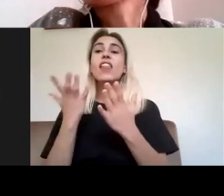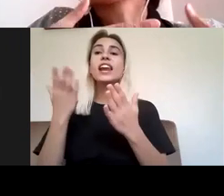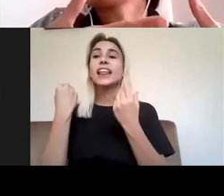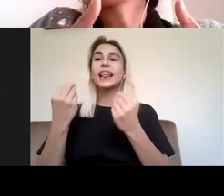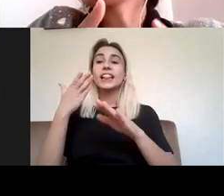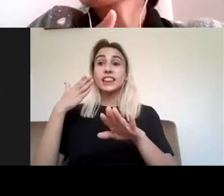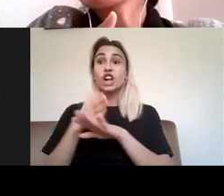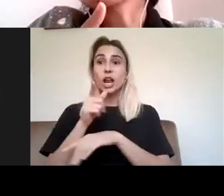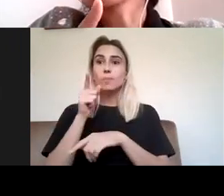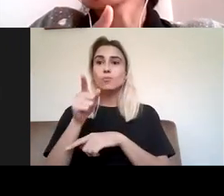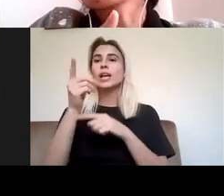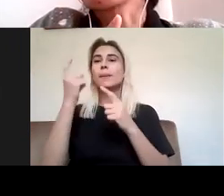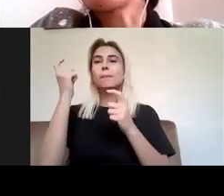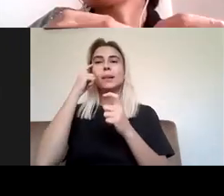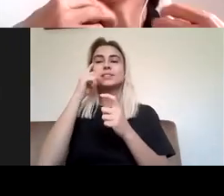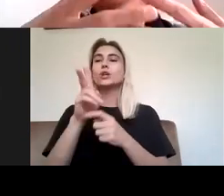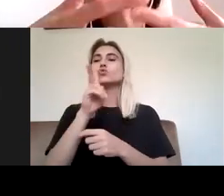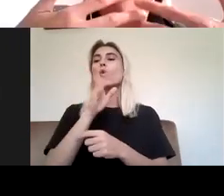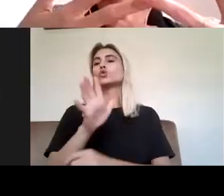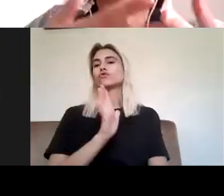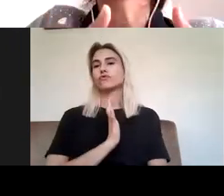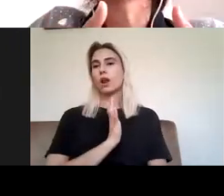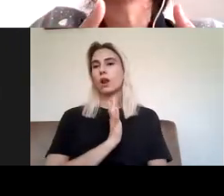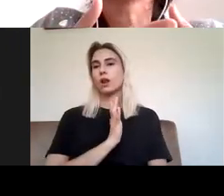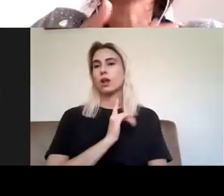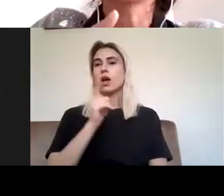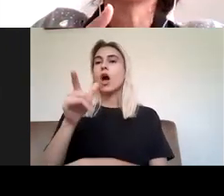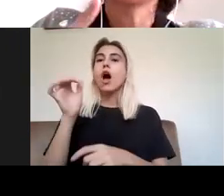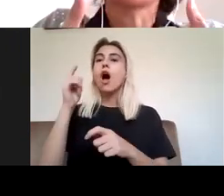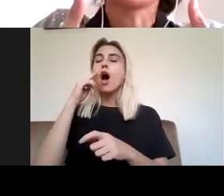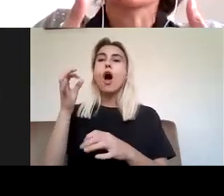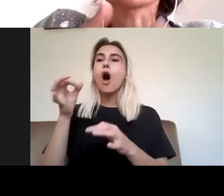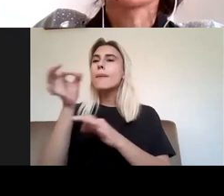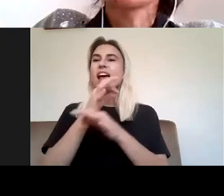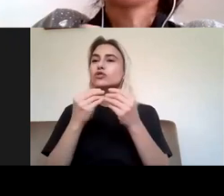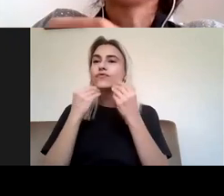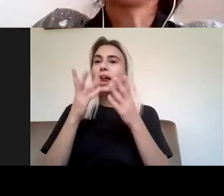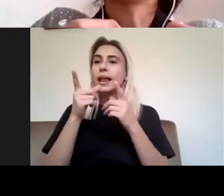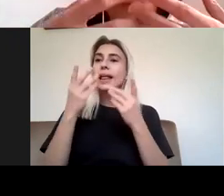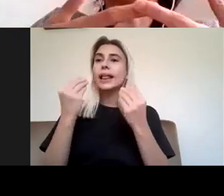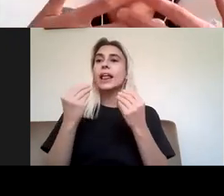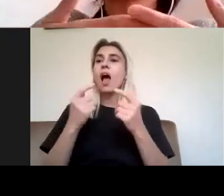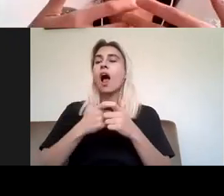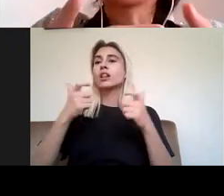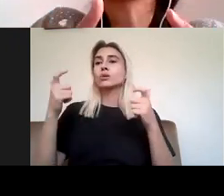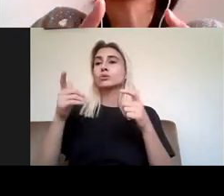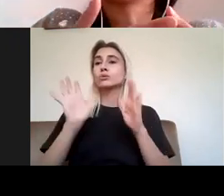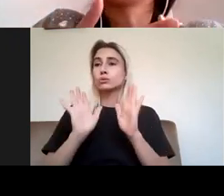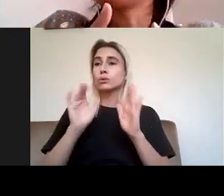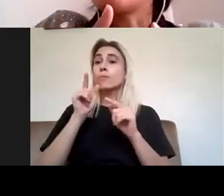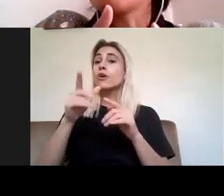gerçekleştirirseniz böyle bir bilimsel sonucumuz var. Operasyon verimliliğinizi de o kadar iyi arttırıyorsunuz. Yani aslında burada